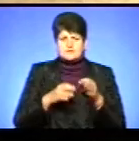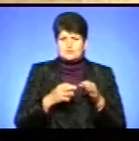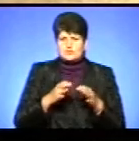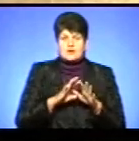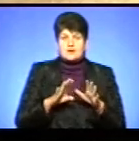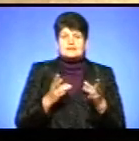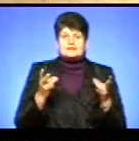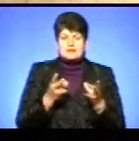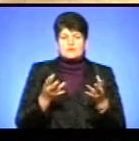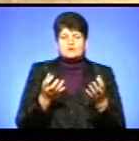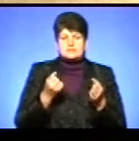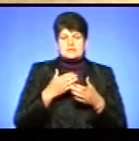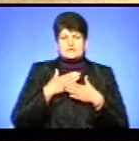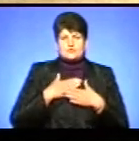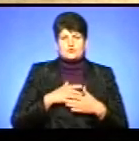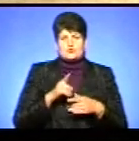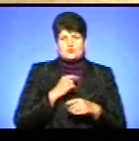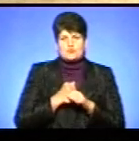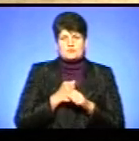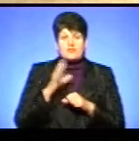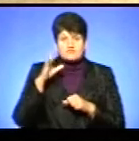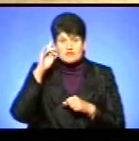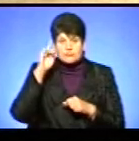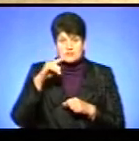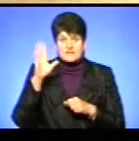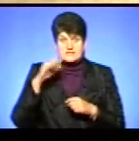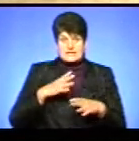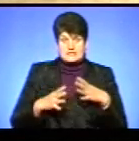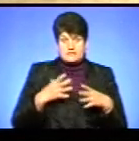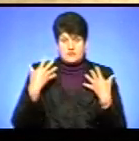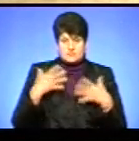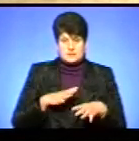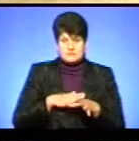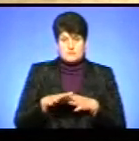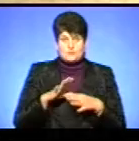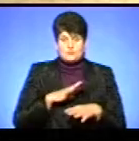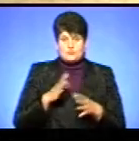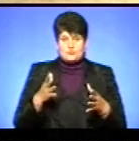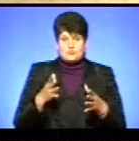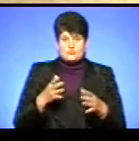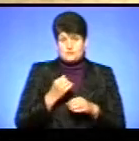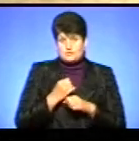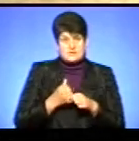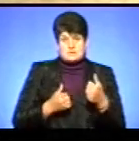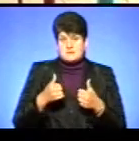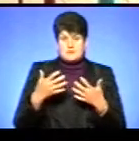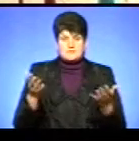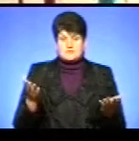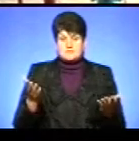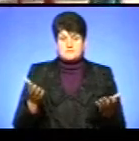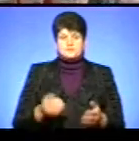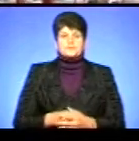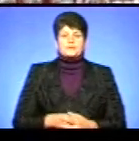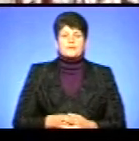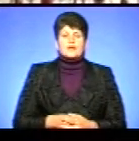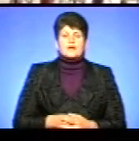Просто отримуй задоволення від того, що ти робиш. Тому що ти все вмієш, ти вже все на тренуваннях зробив. А те ж саме відтвори і на змаганнях. Як